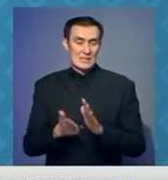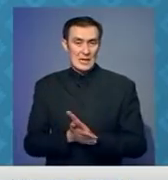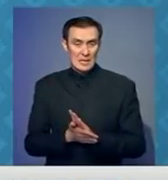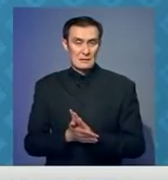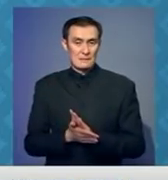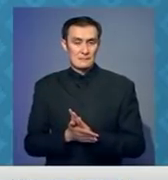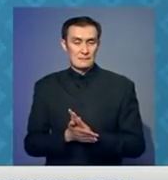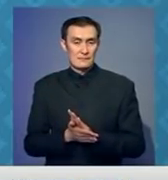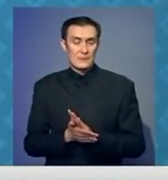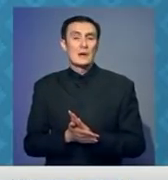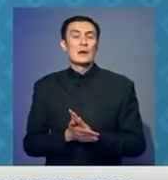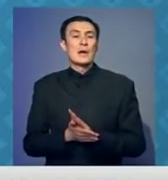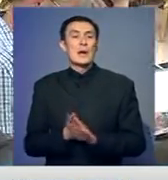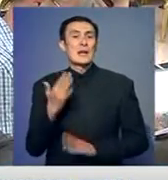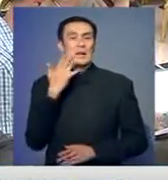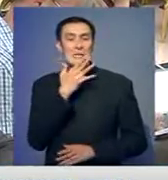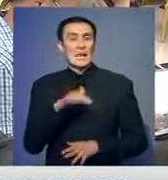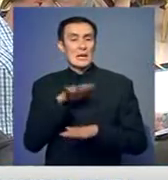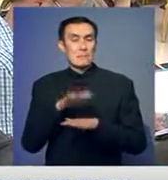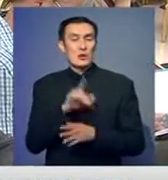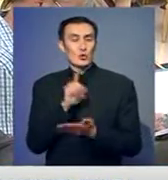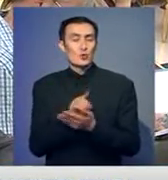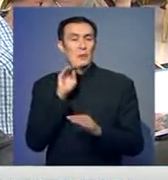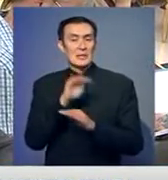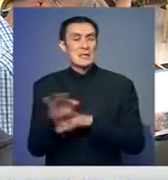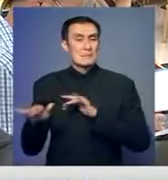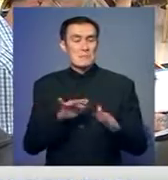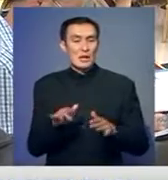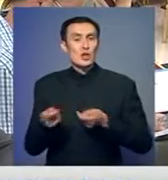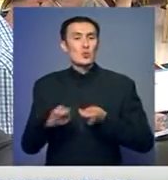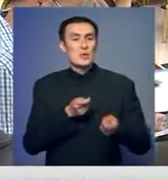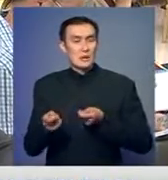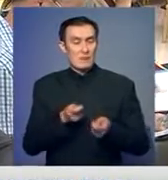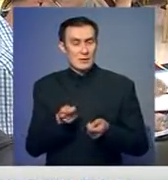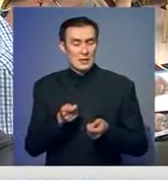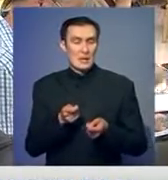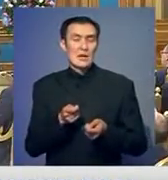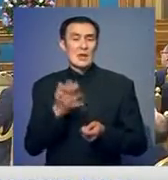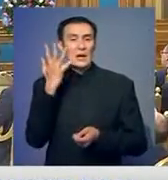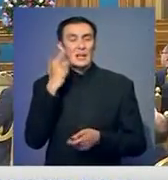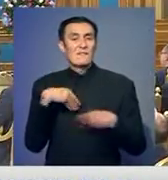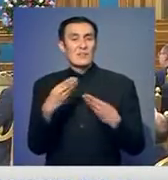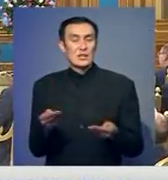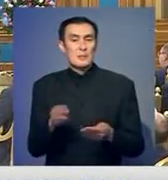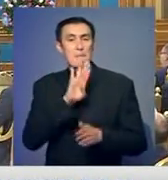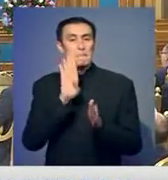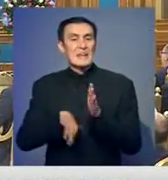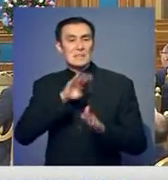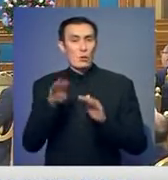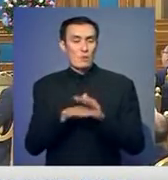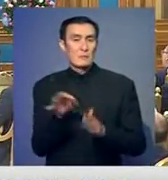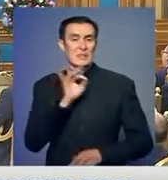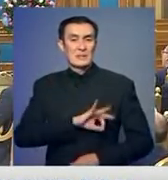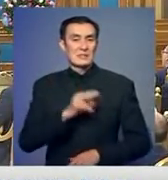состояния. Национальный банк должен принять дополнительные меры регулирования при выдаче беззалоговых потребительских